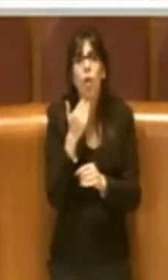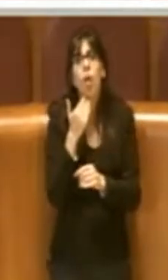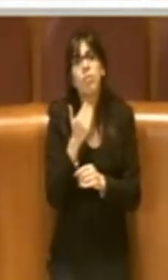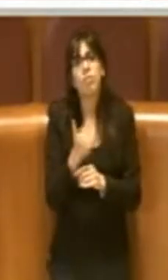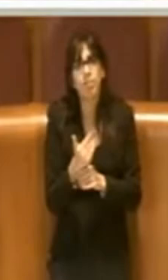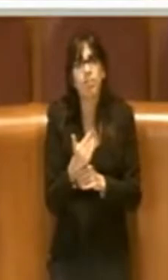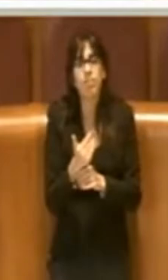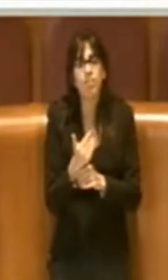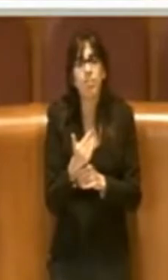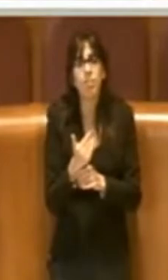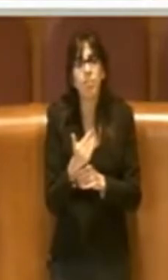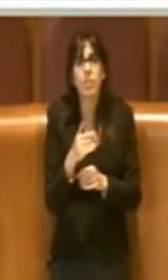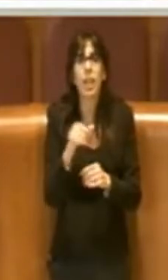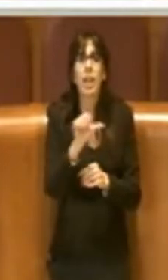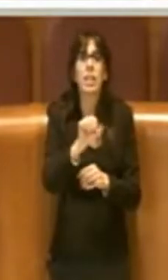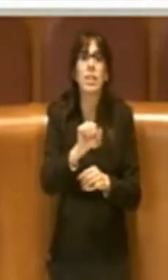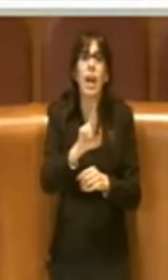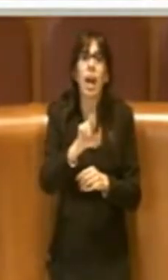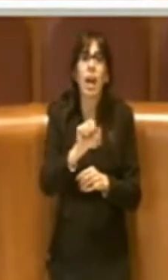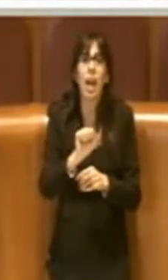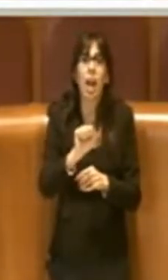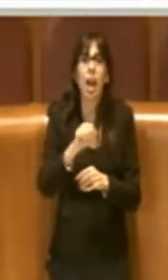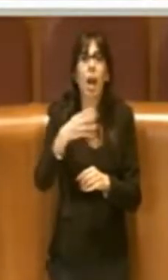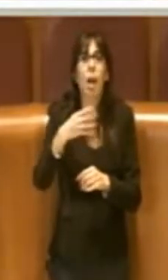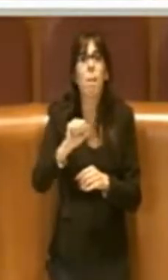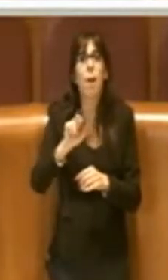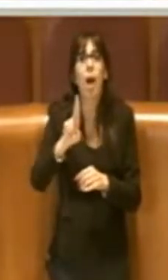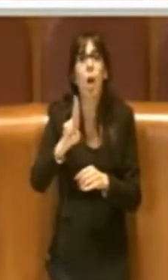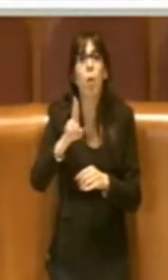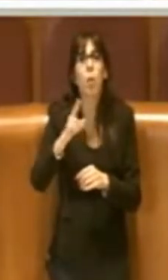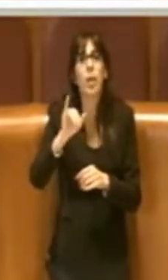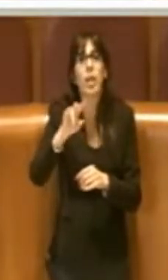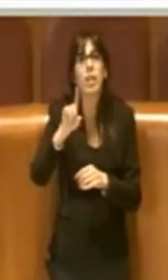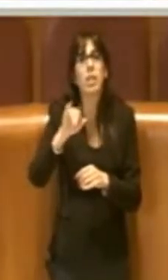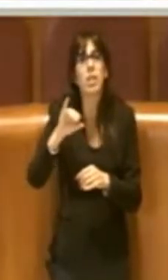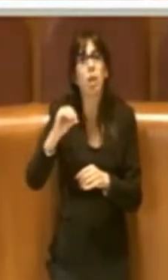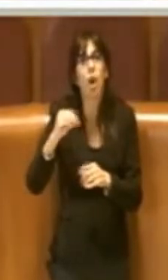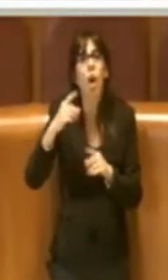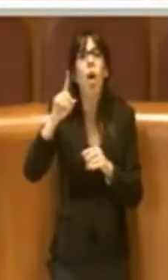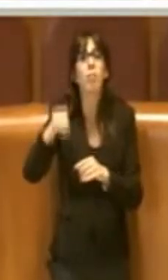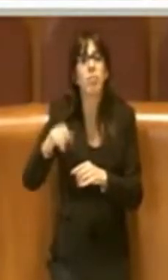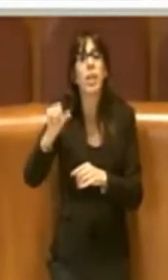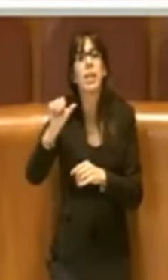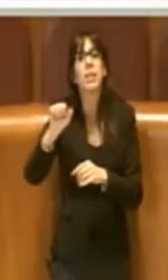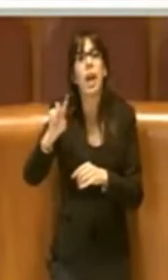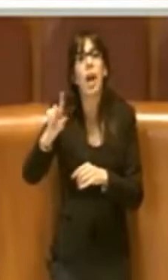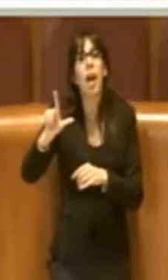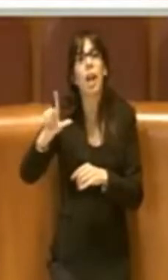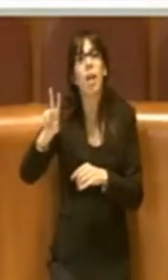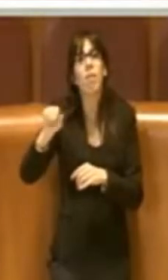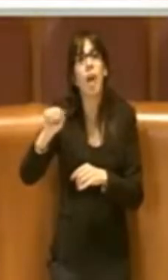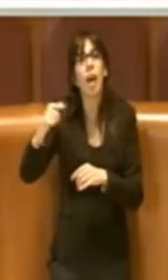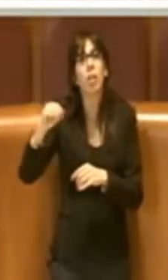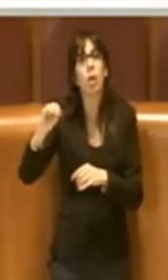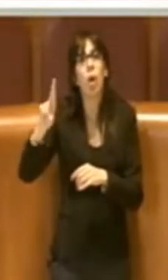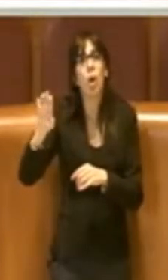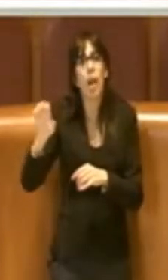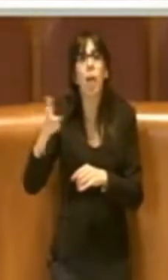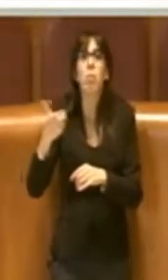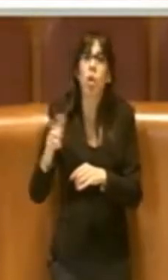Ringraziamenti vanno a Sara, Maurizio e Salvatore, perché hanno da subito capito lo